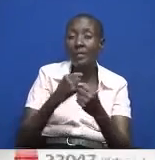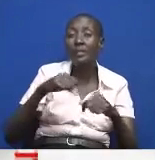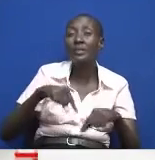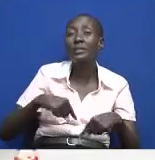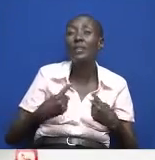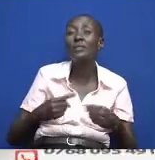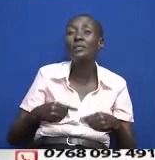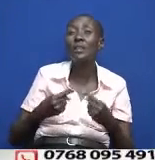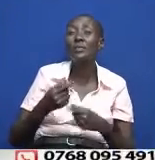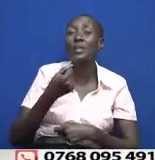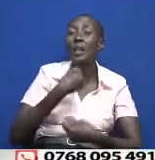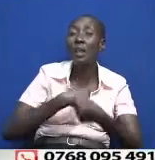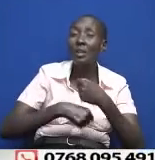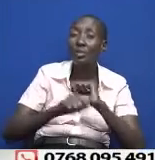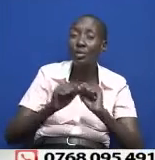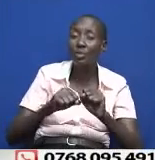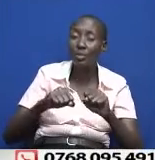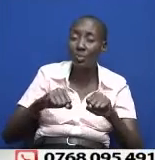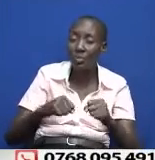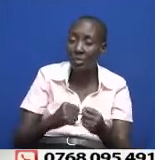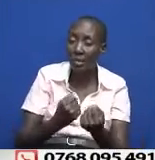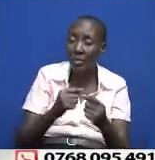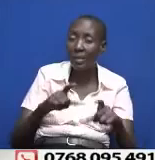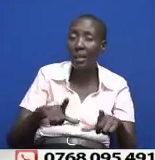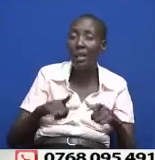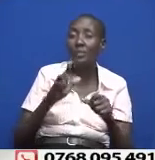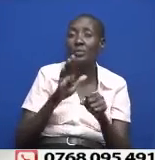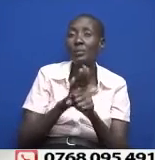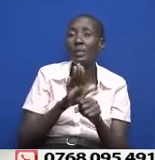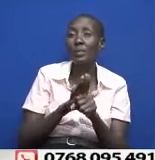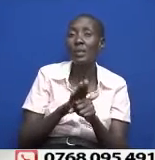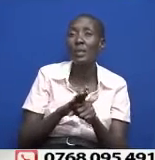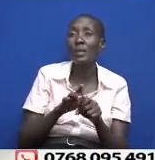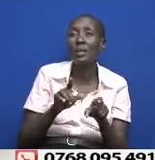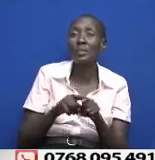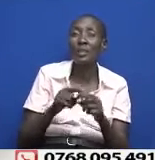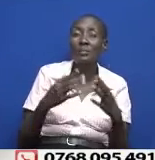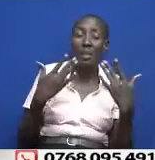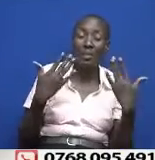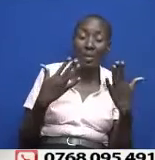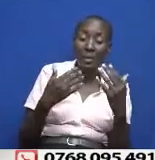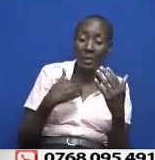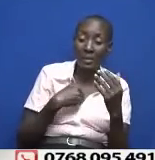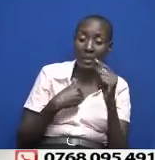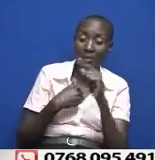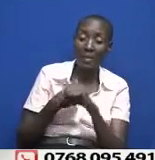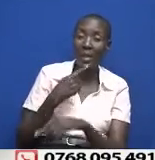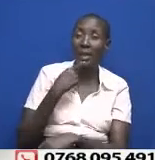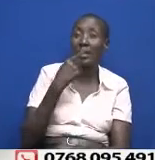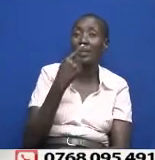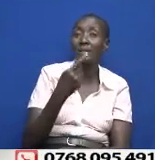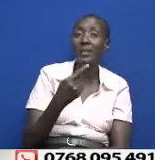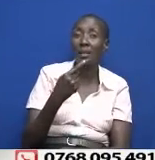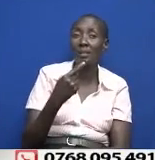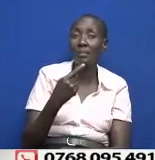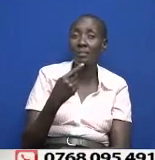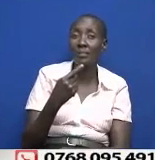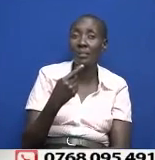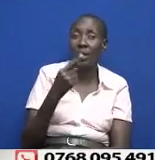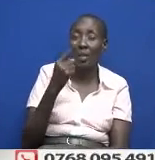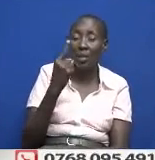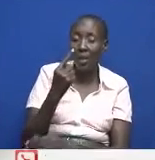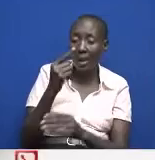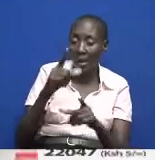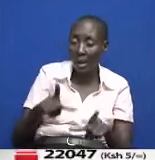can save many lives. And as the flyers that we have here are saying, those many lives, one of them could